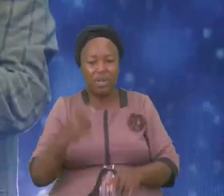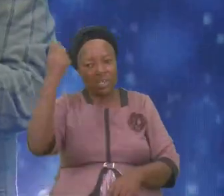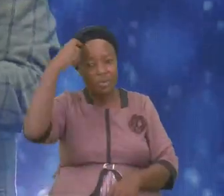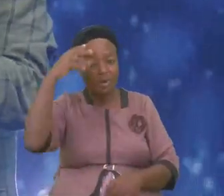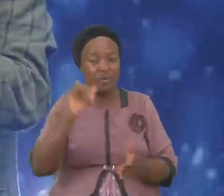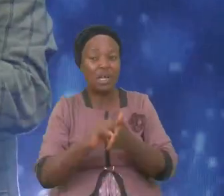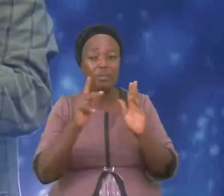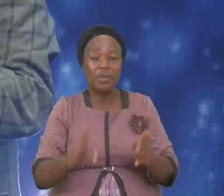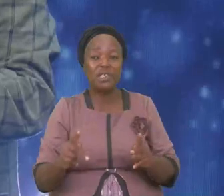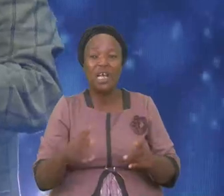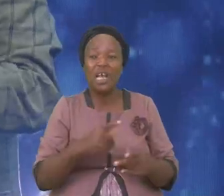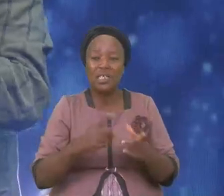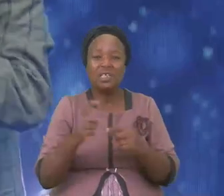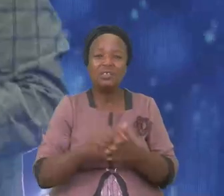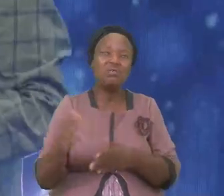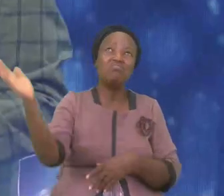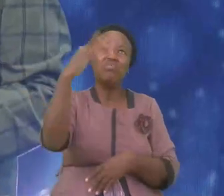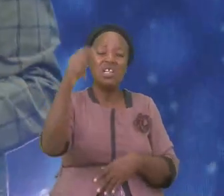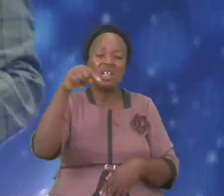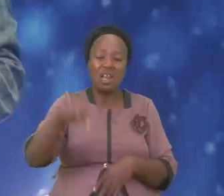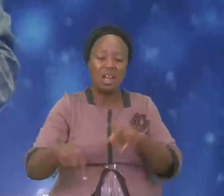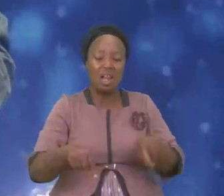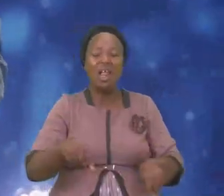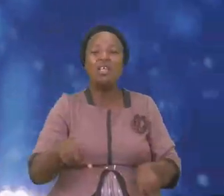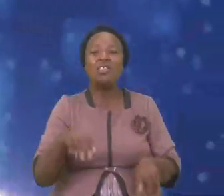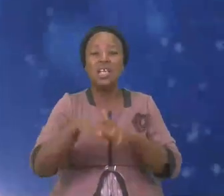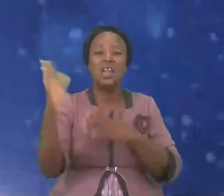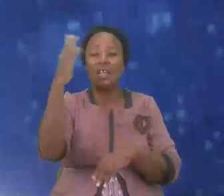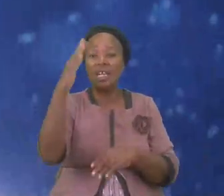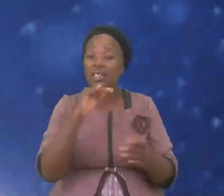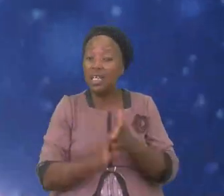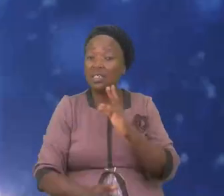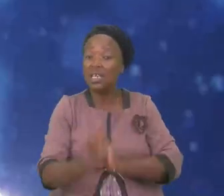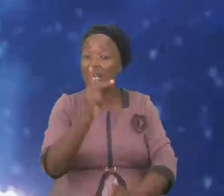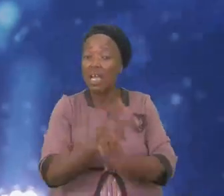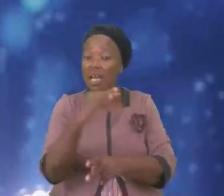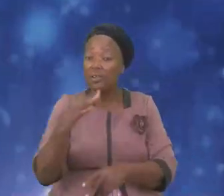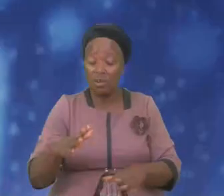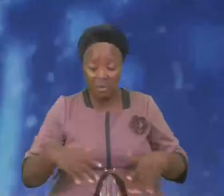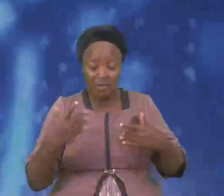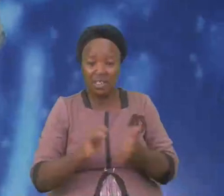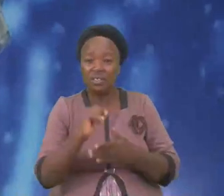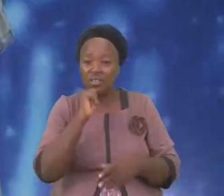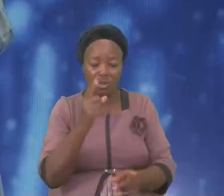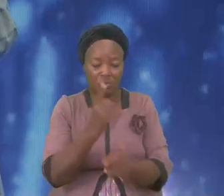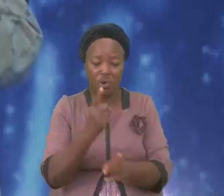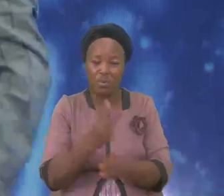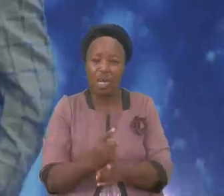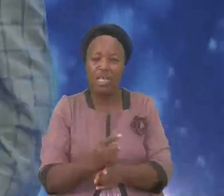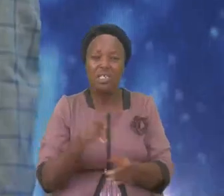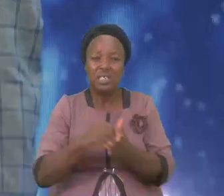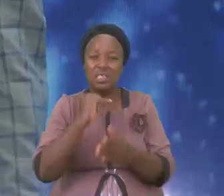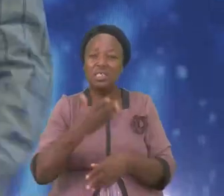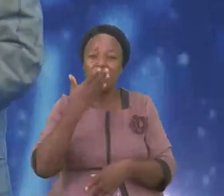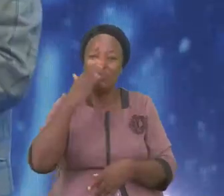et il balance ses pieds en l'air. Ce type de vie qui n'est pas appropriée est